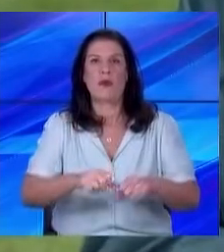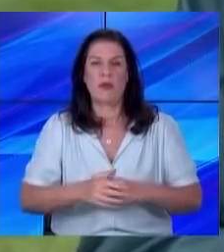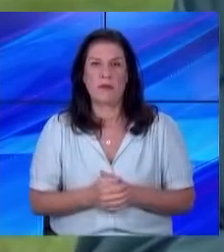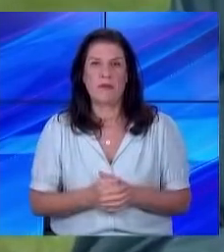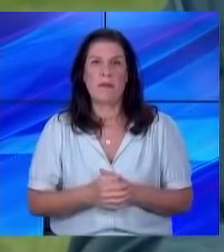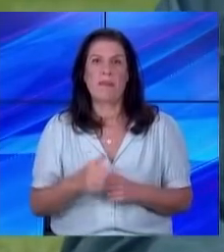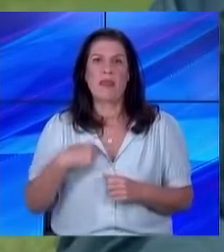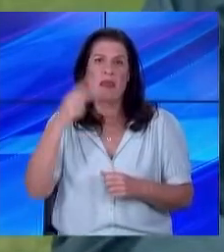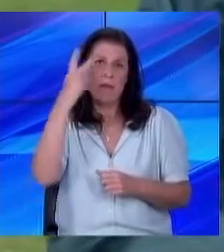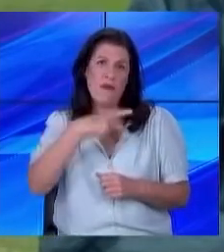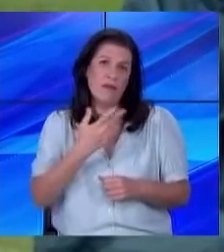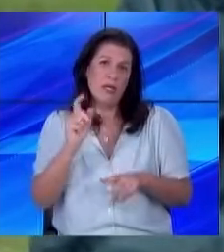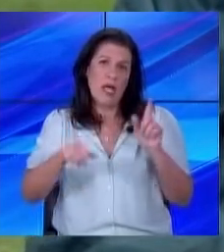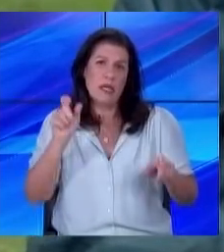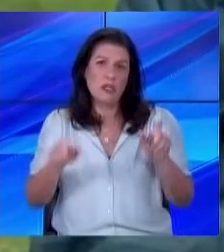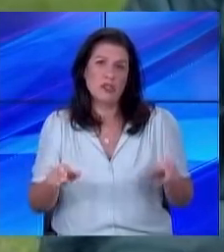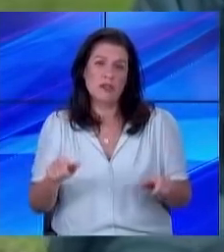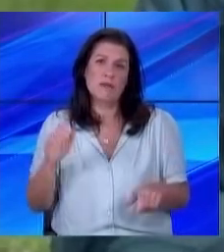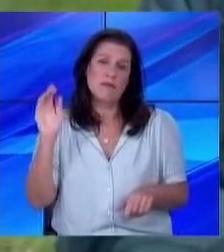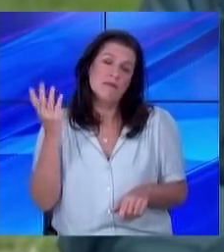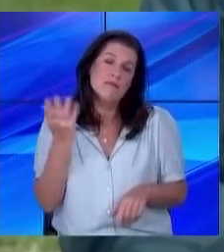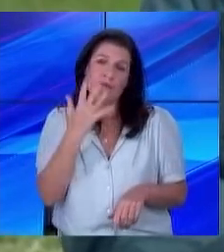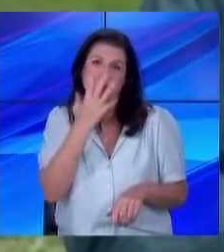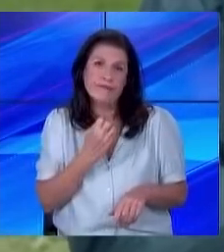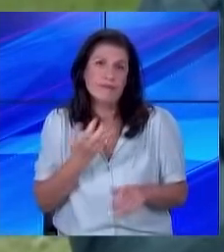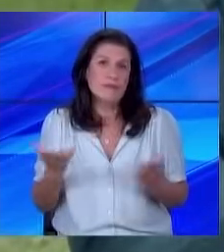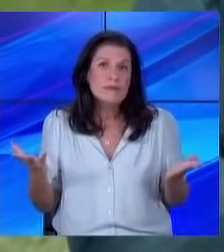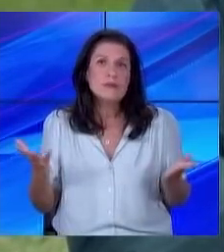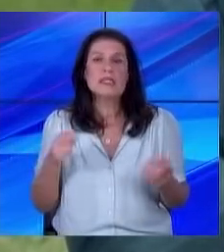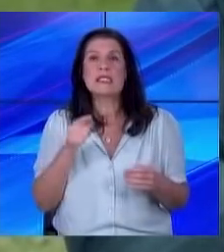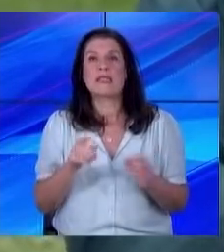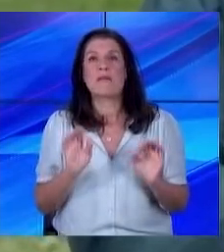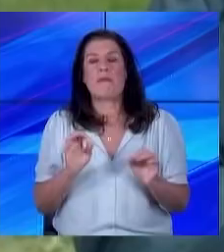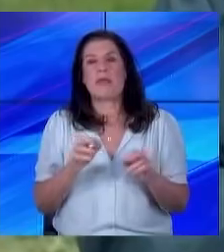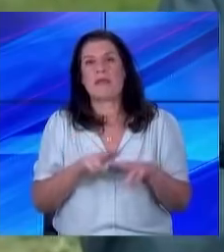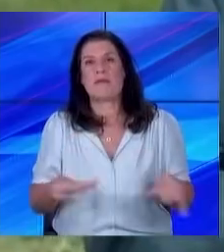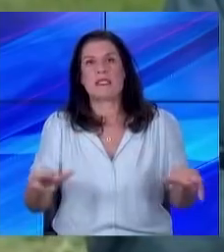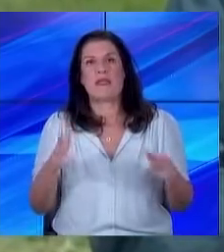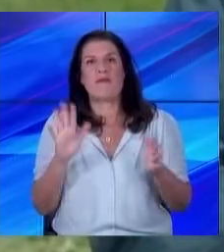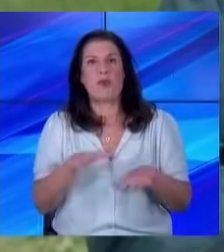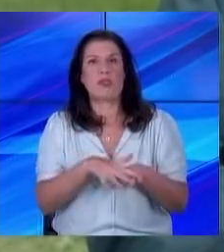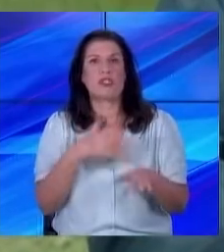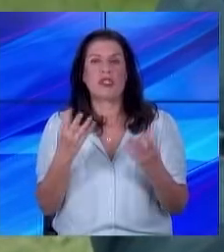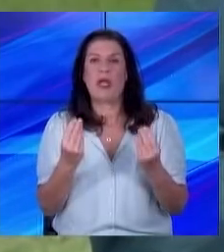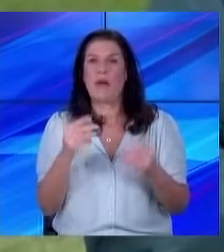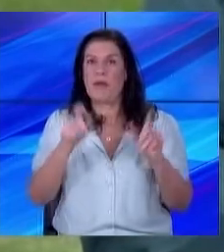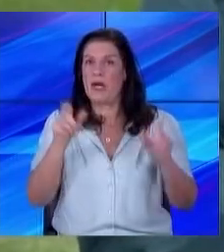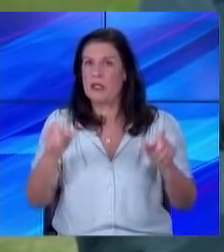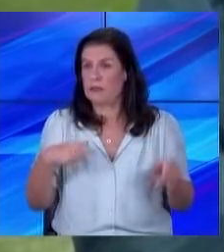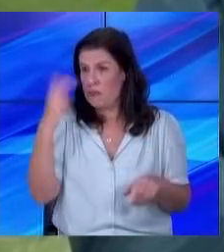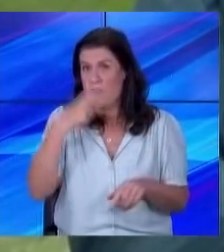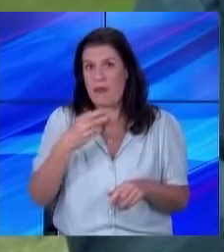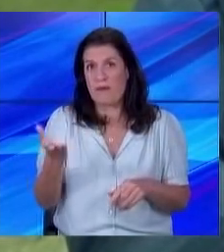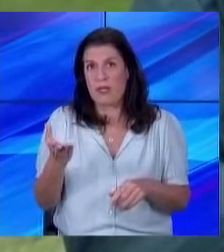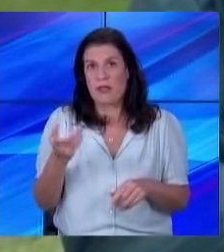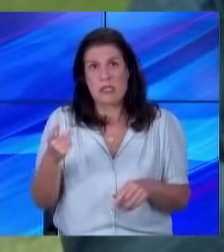people being upset. It's a very emotional issue for a lot of people and I totally understand it. It's a very painful